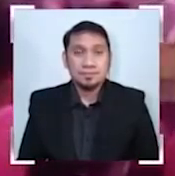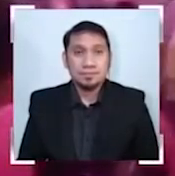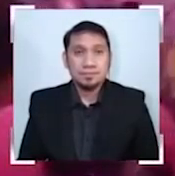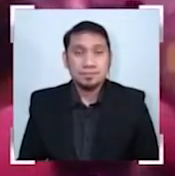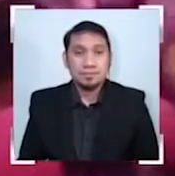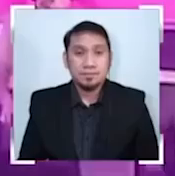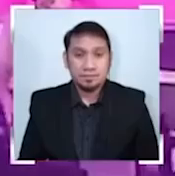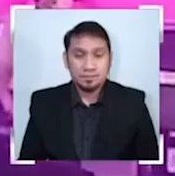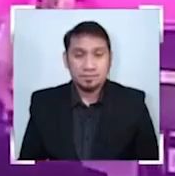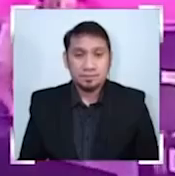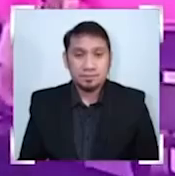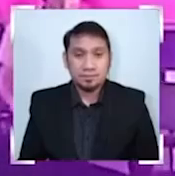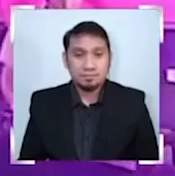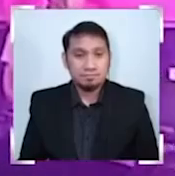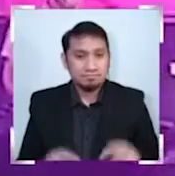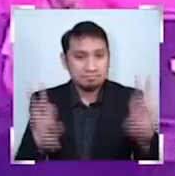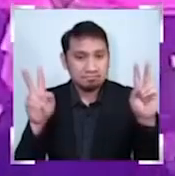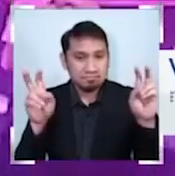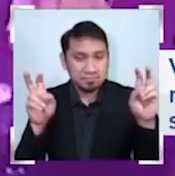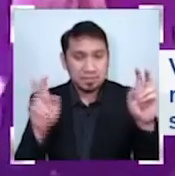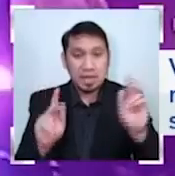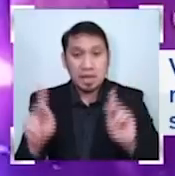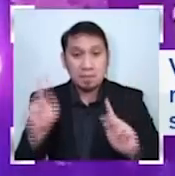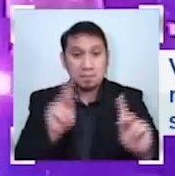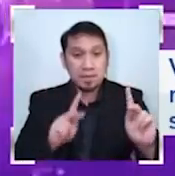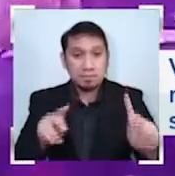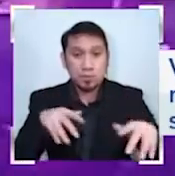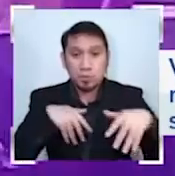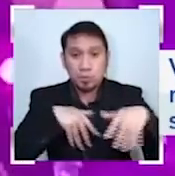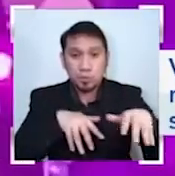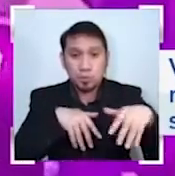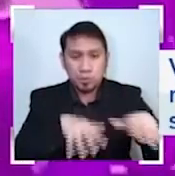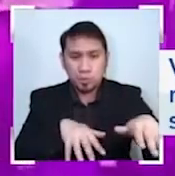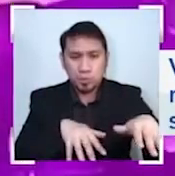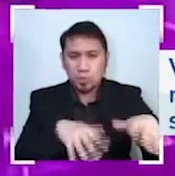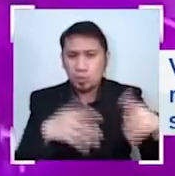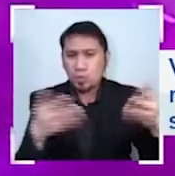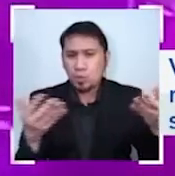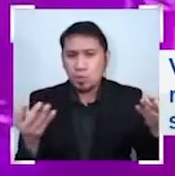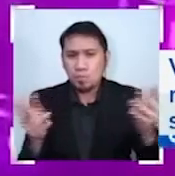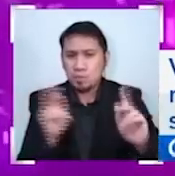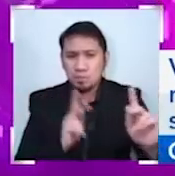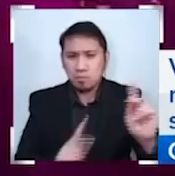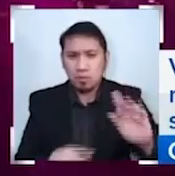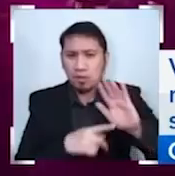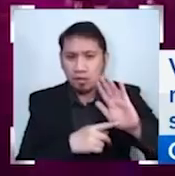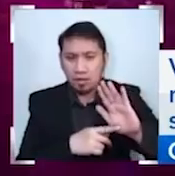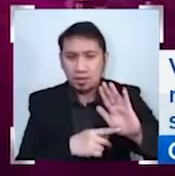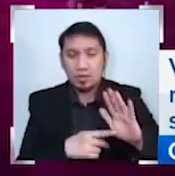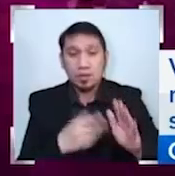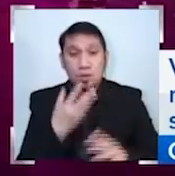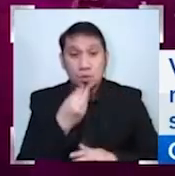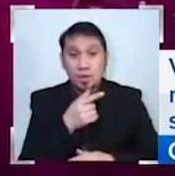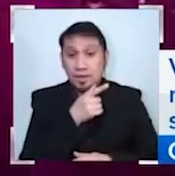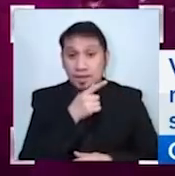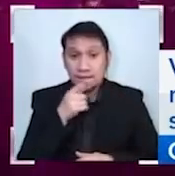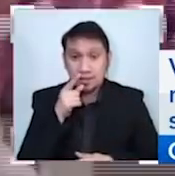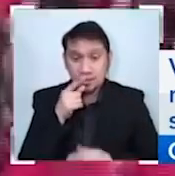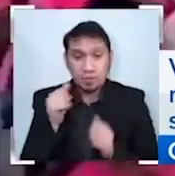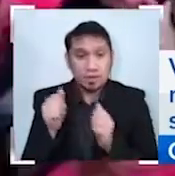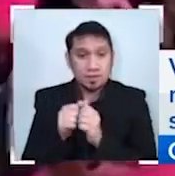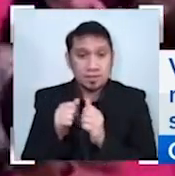Nagdaos ng tinawag nilang People's Rally sa isang universidad sa Cebu City ngayong gabi, sina Vice President Lenny Robredo at Senador Kiko